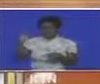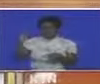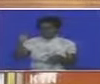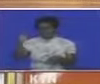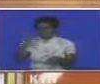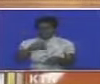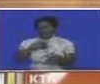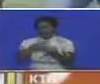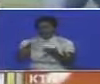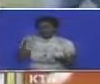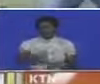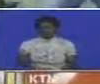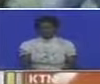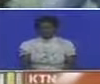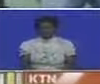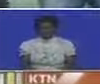zaidi.